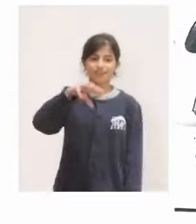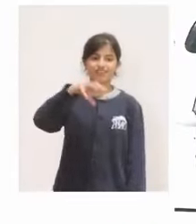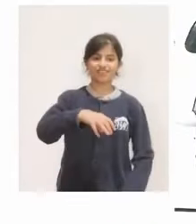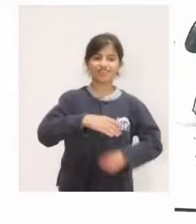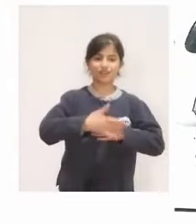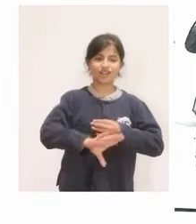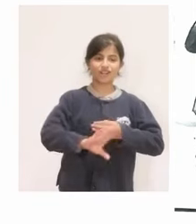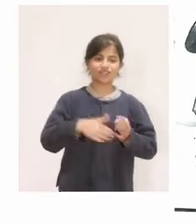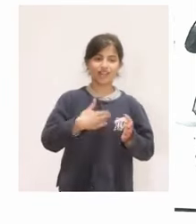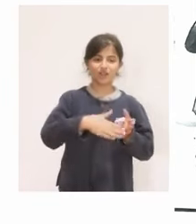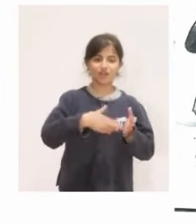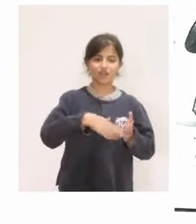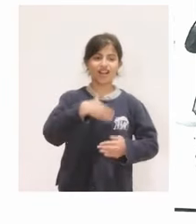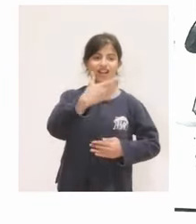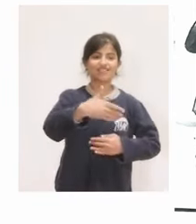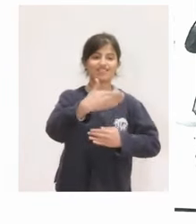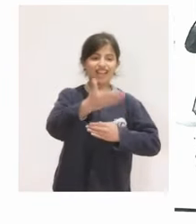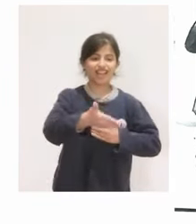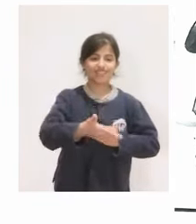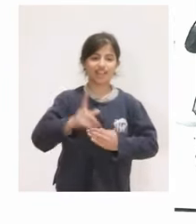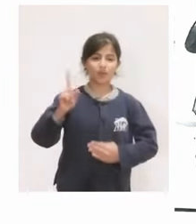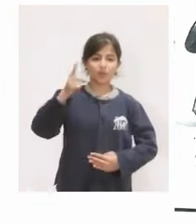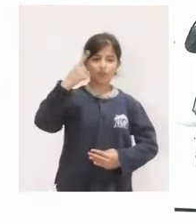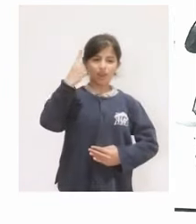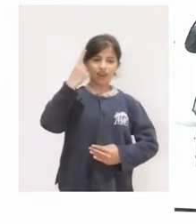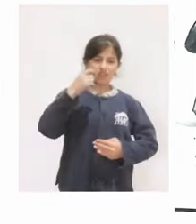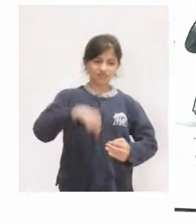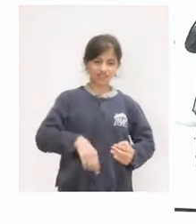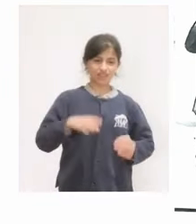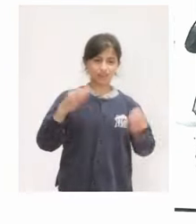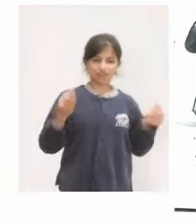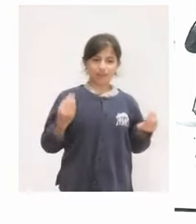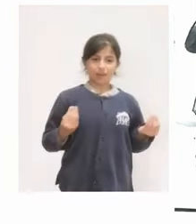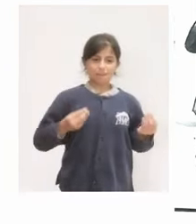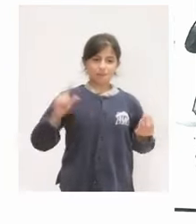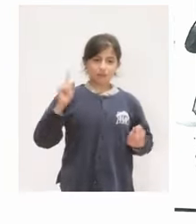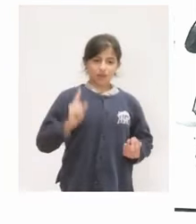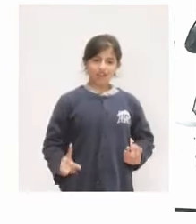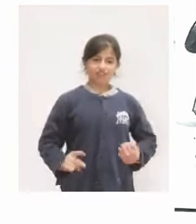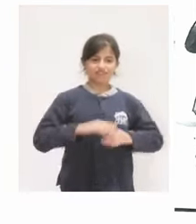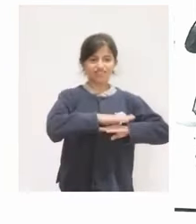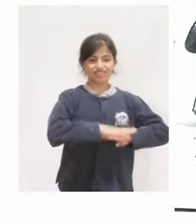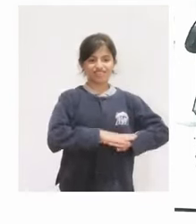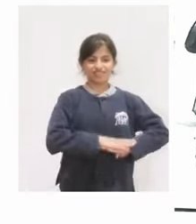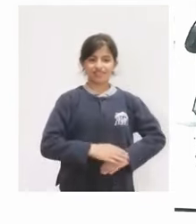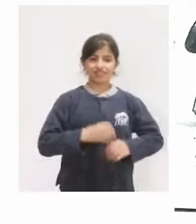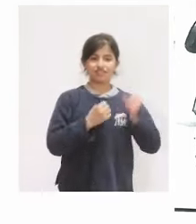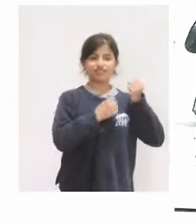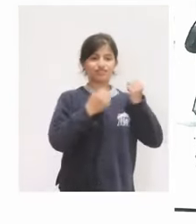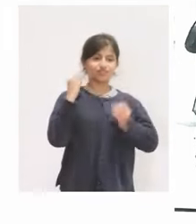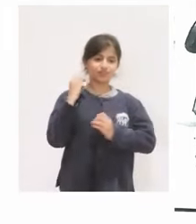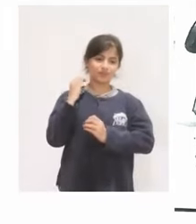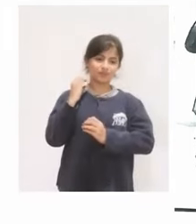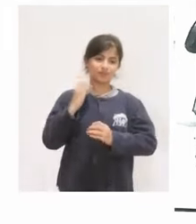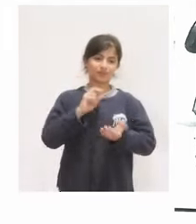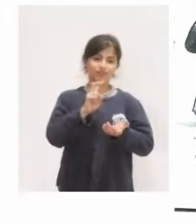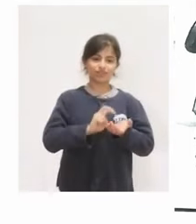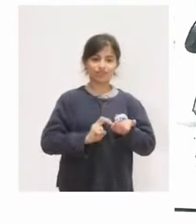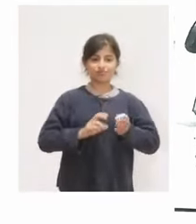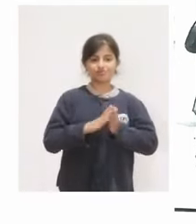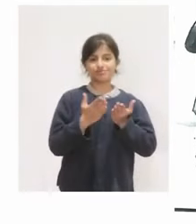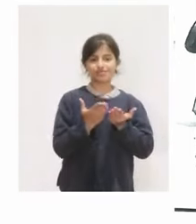à peu, les couleurs apparaissent dans la ville. Tout d'abord, sur la robe d'une